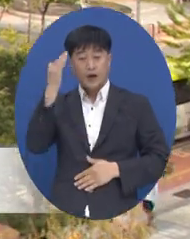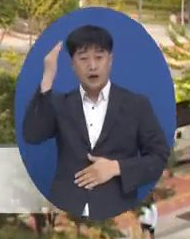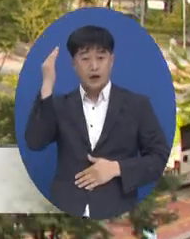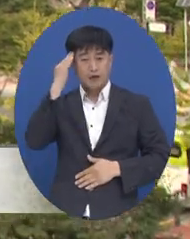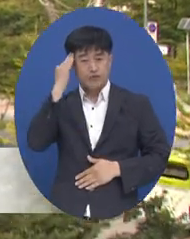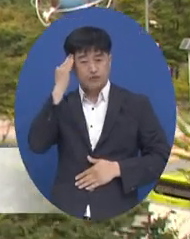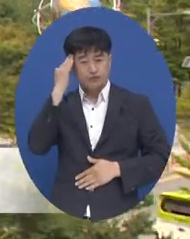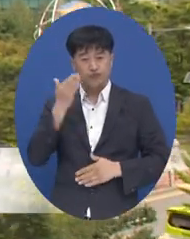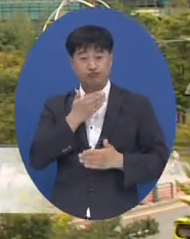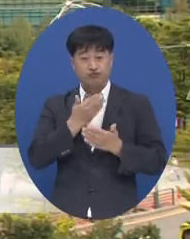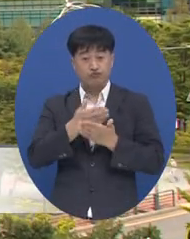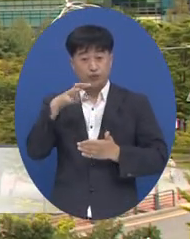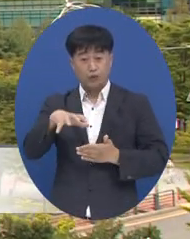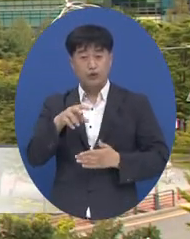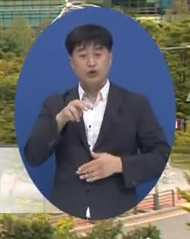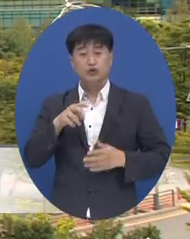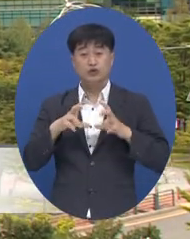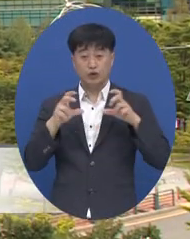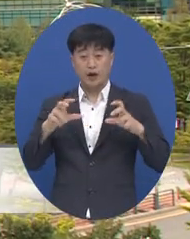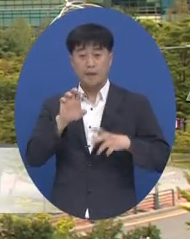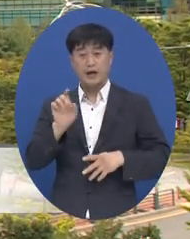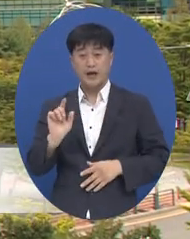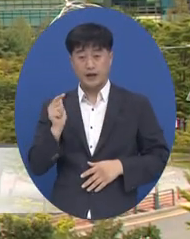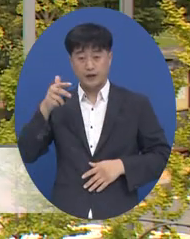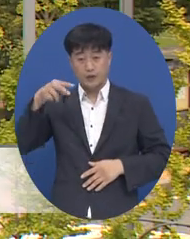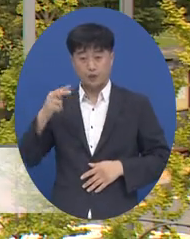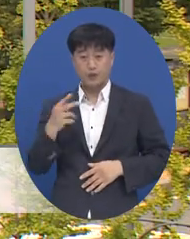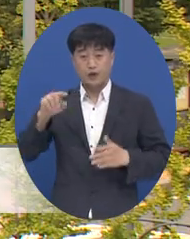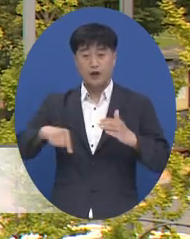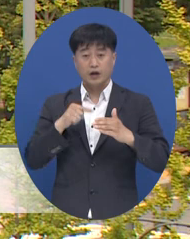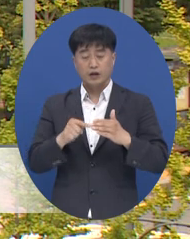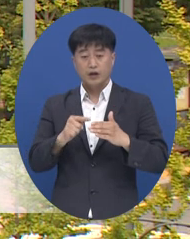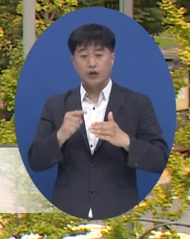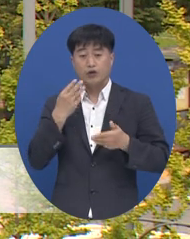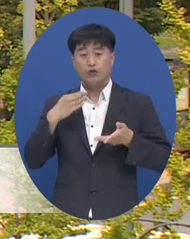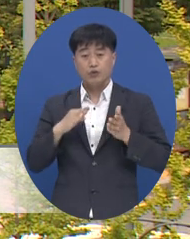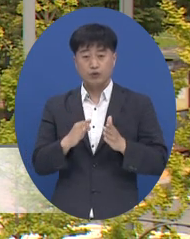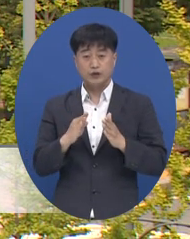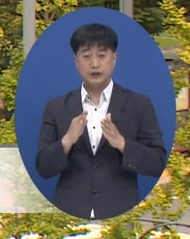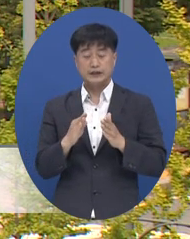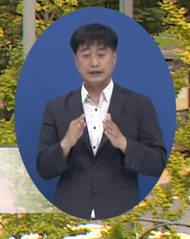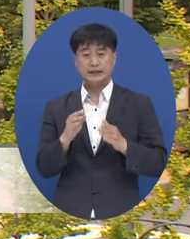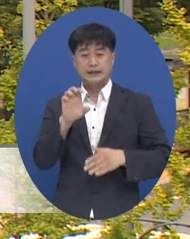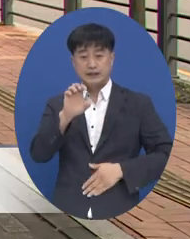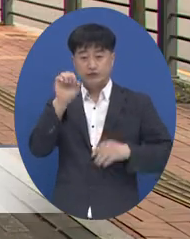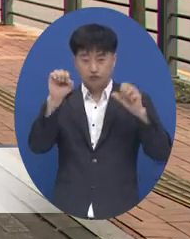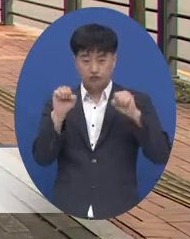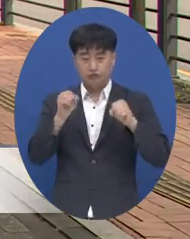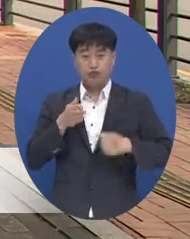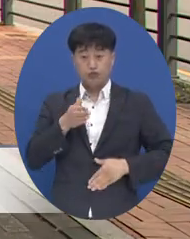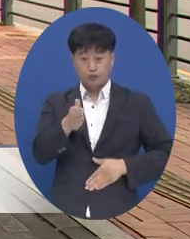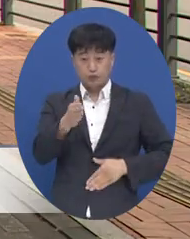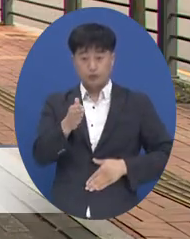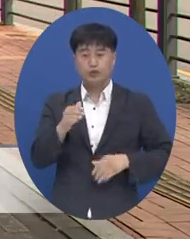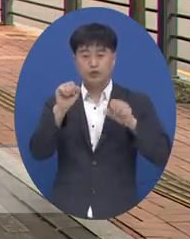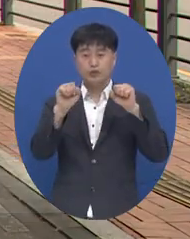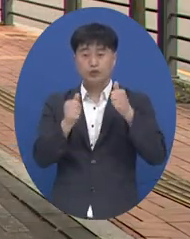한국의 실리콘밸리라 불리는 성남 판교 테크노밸리 내 경기 e스포츠 전용 경기장이 들어설